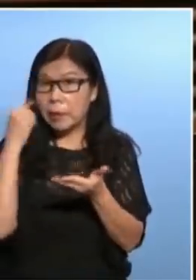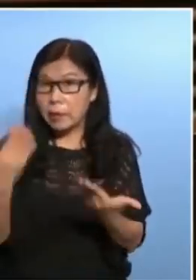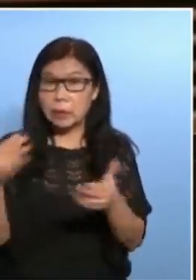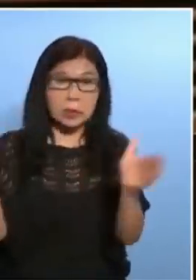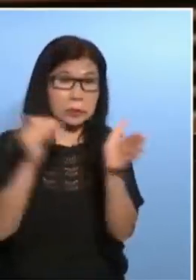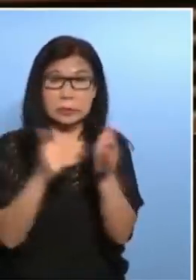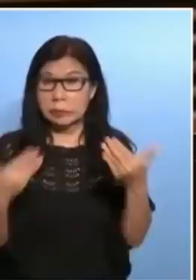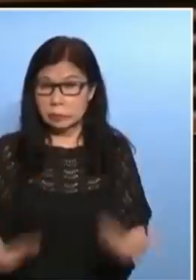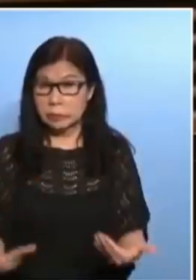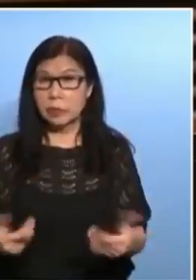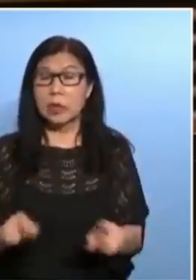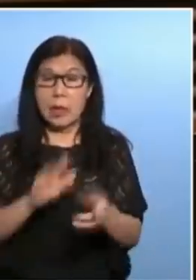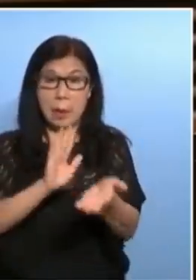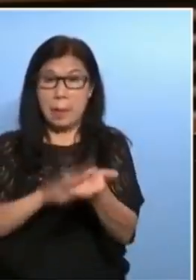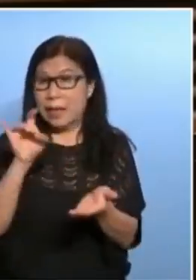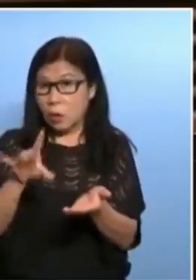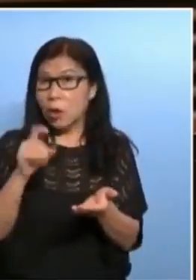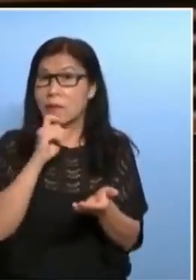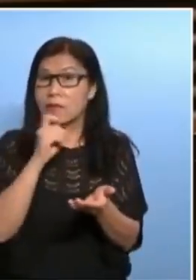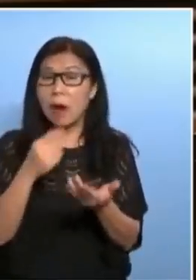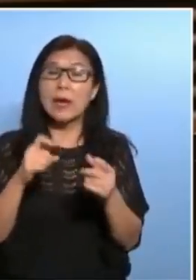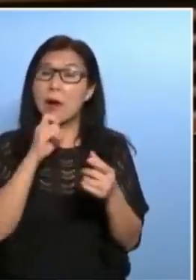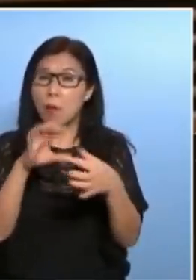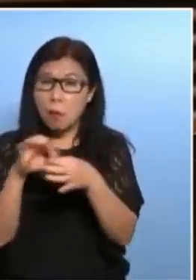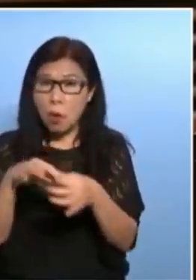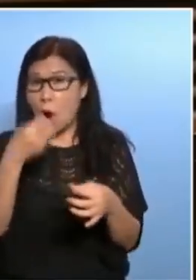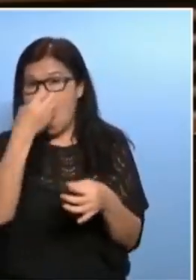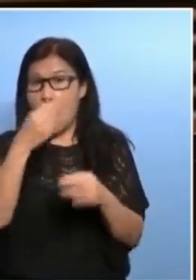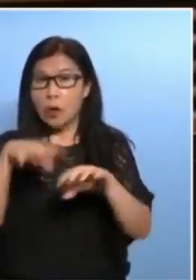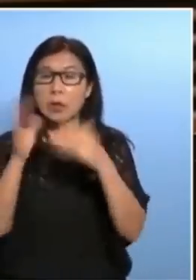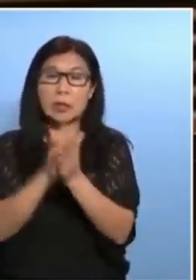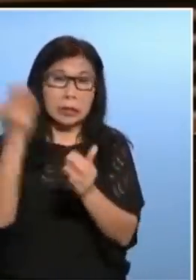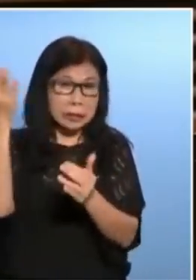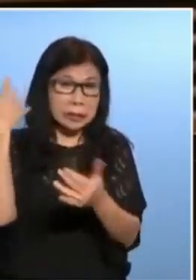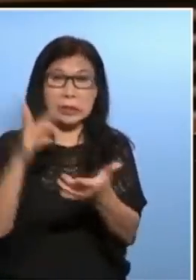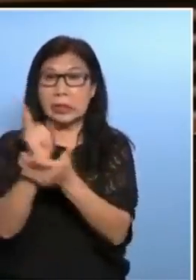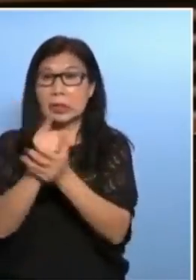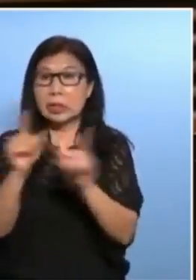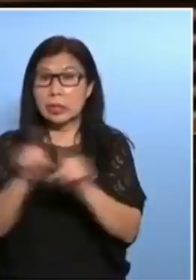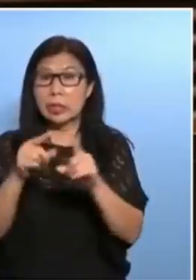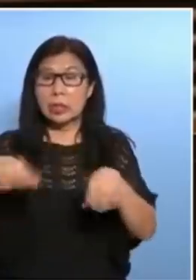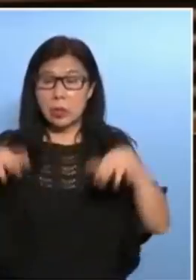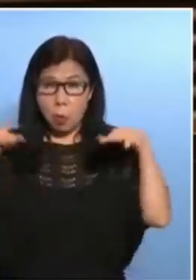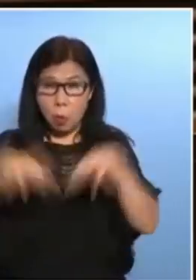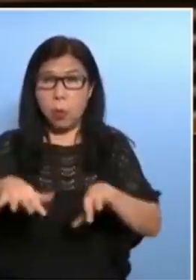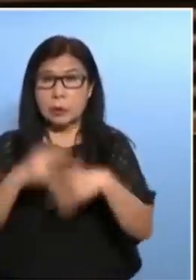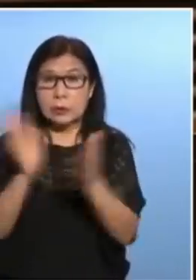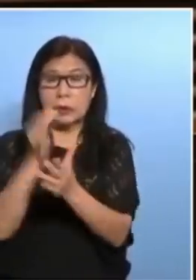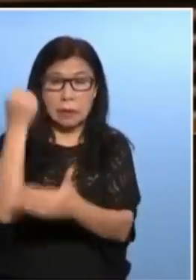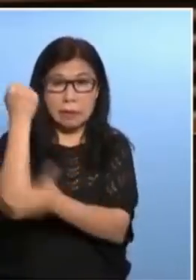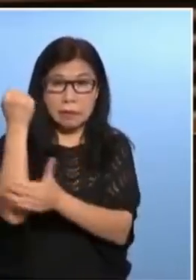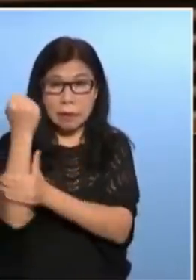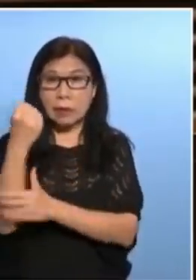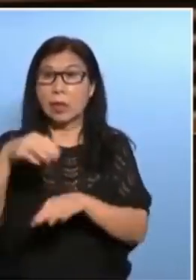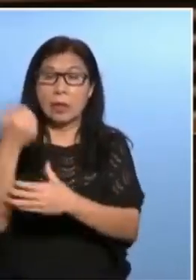到今天，可能因為疫情的原因，令到香港人未必能夠好像往年那樣踴躍上街反對國